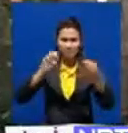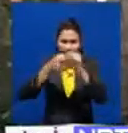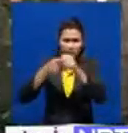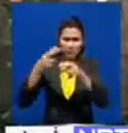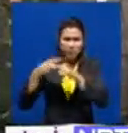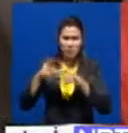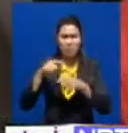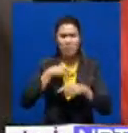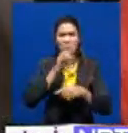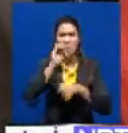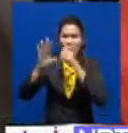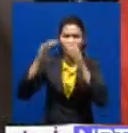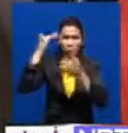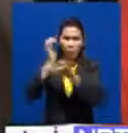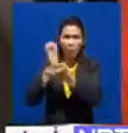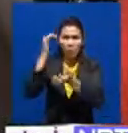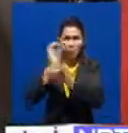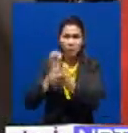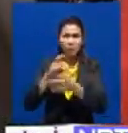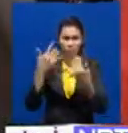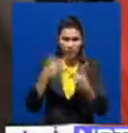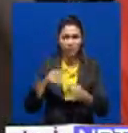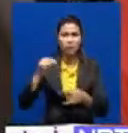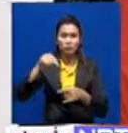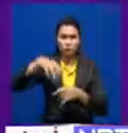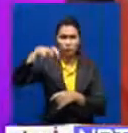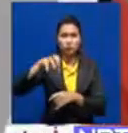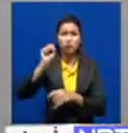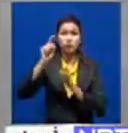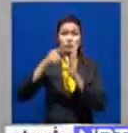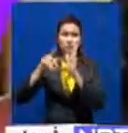ครบาลสายไหมและตำรวจนครบาลสุทธิสาร